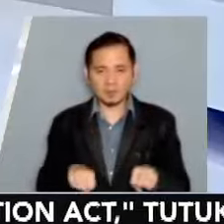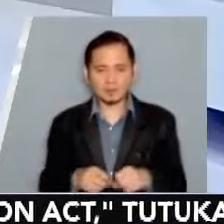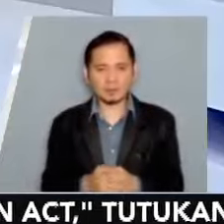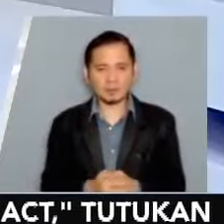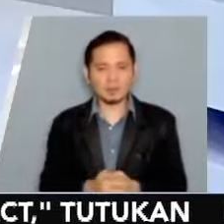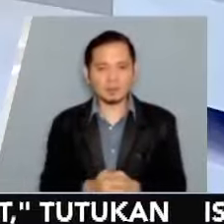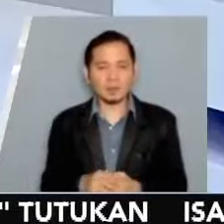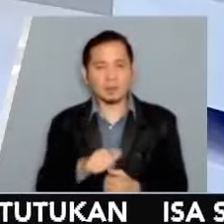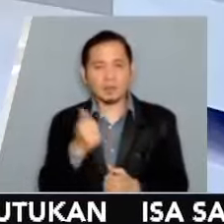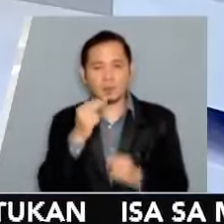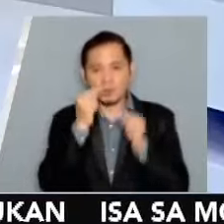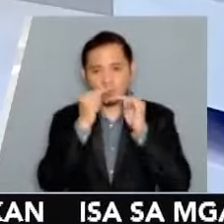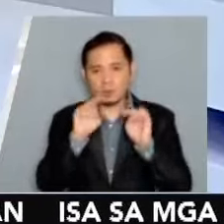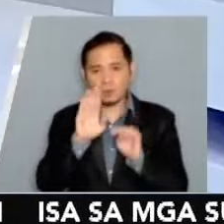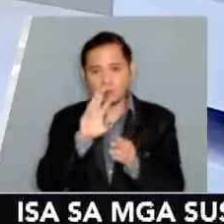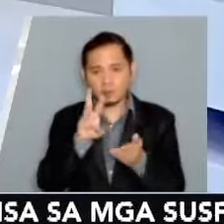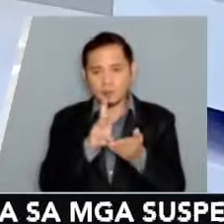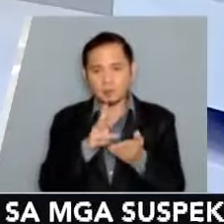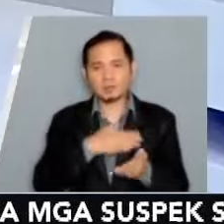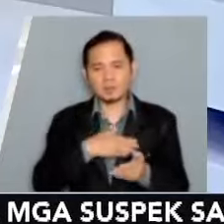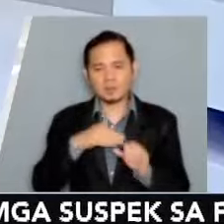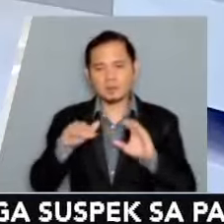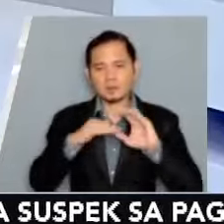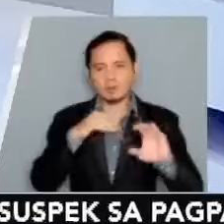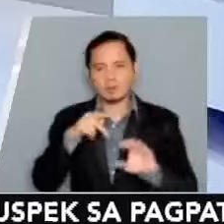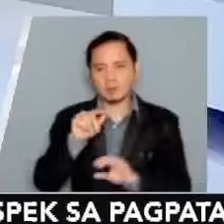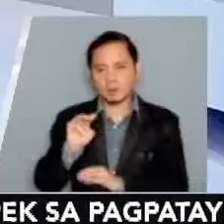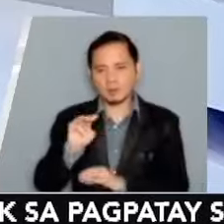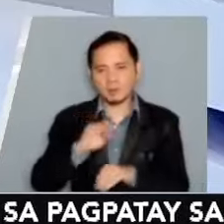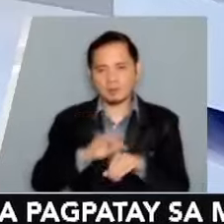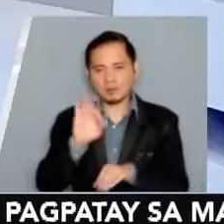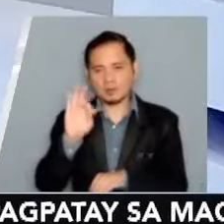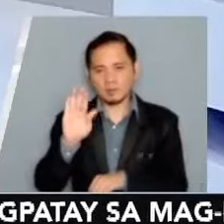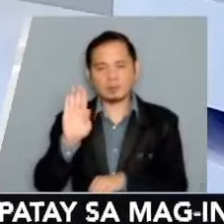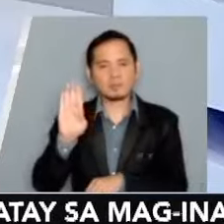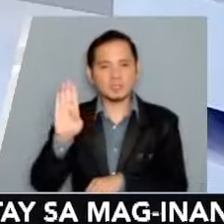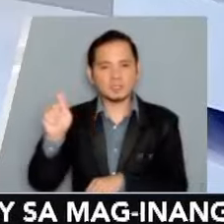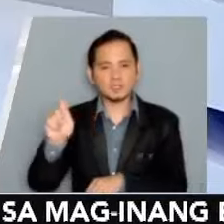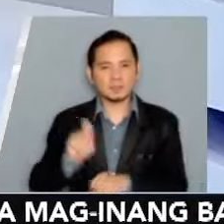maibalita sa inyong lugar, mag-PM na sa Facebook page ng Balitang Hali.